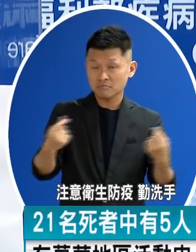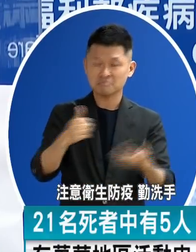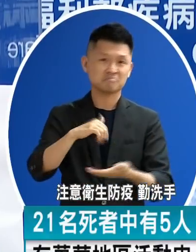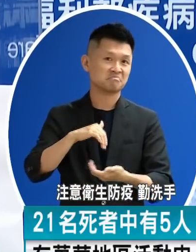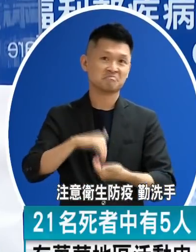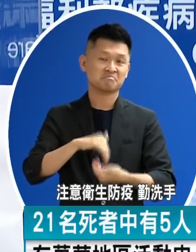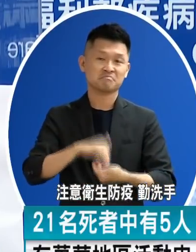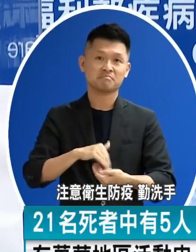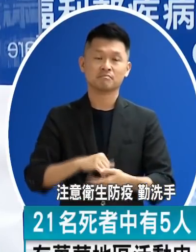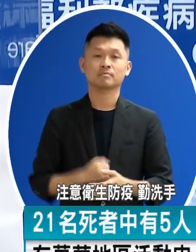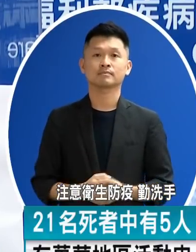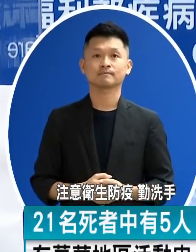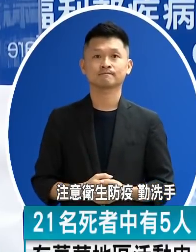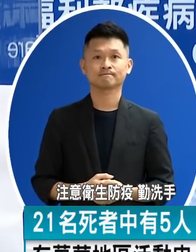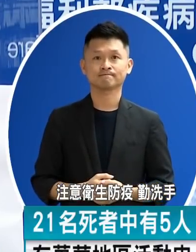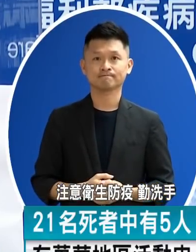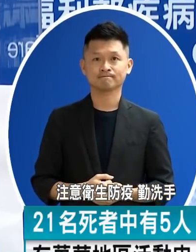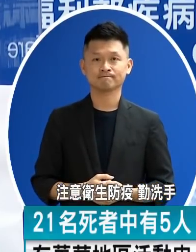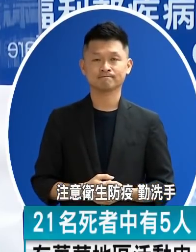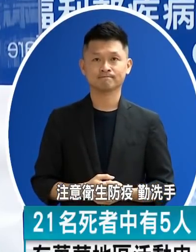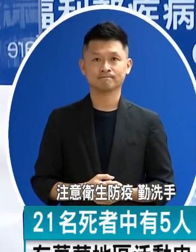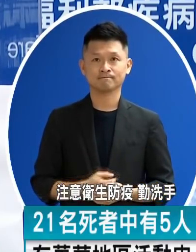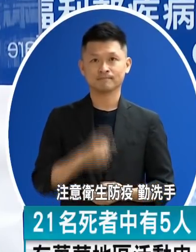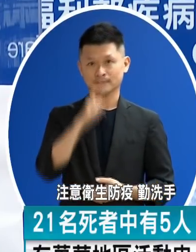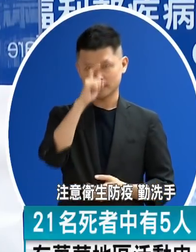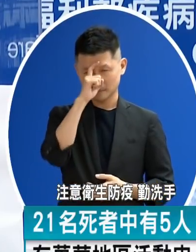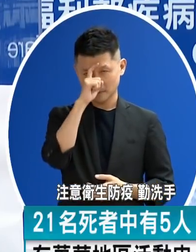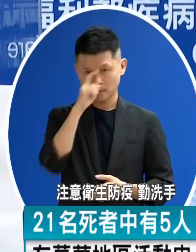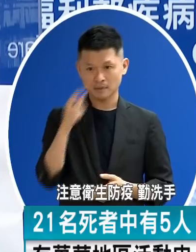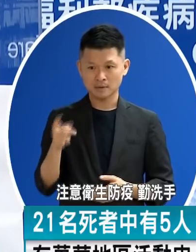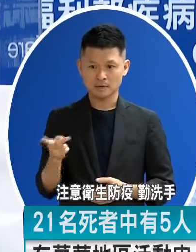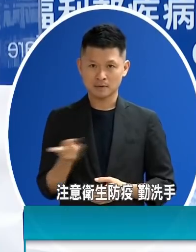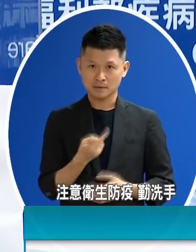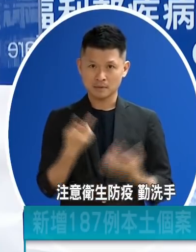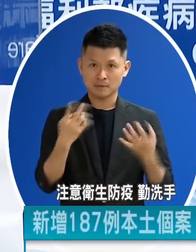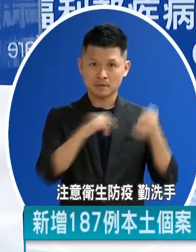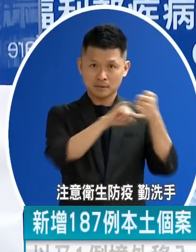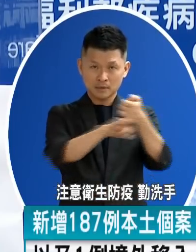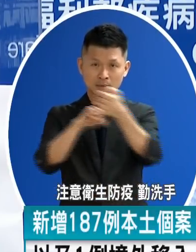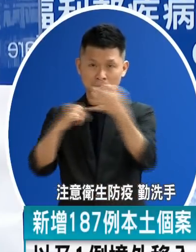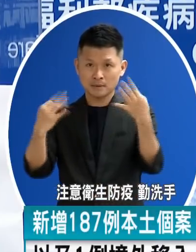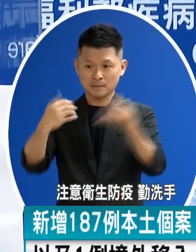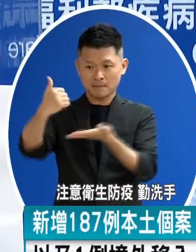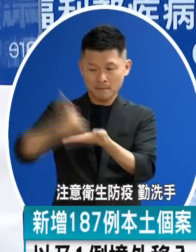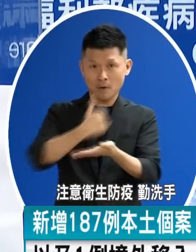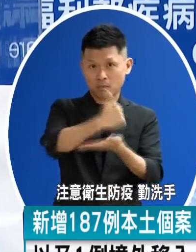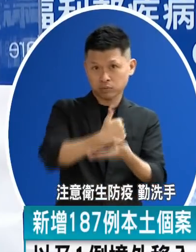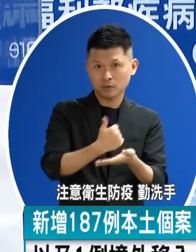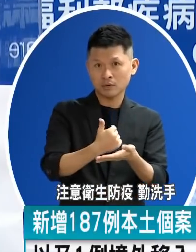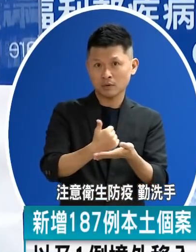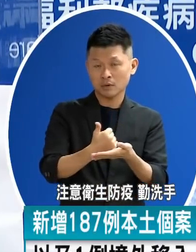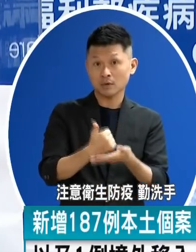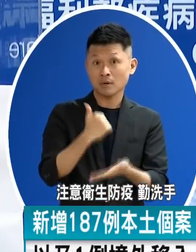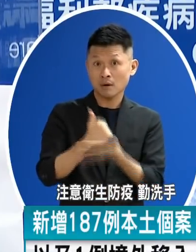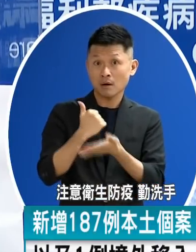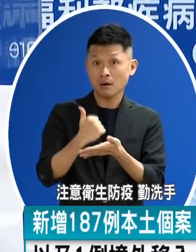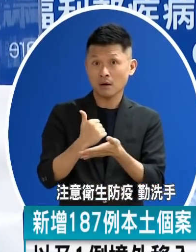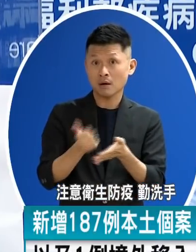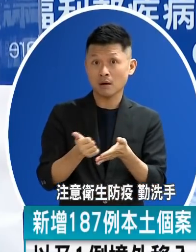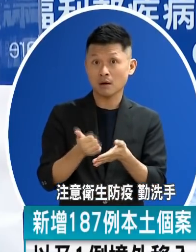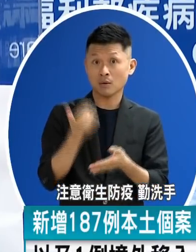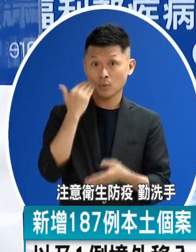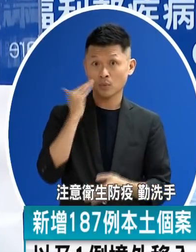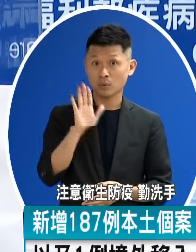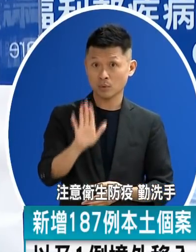那所以呢，我们就当然希望说总共这样进来，那还是在我们的在我们的就是说希望的一